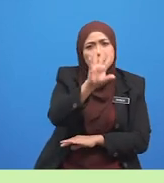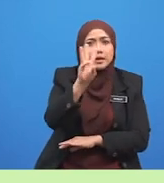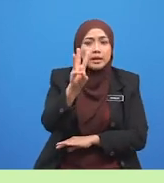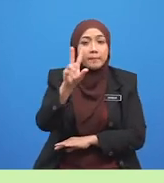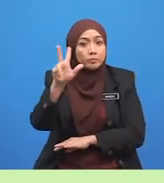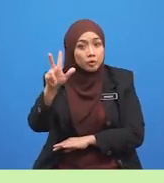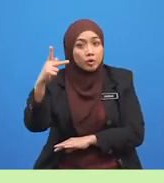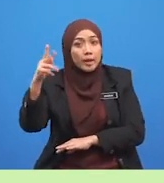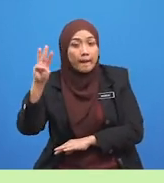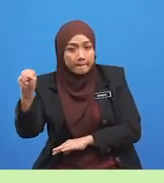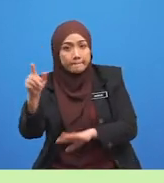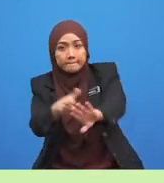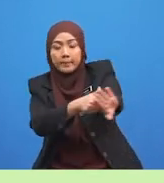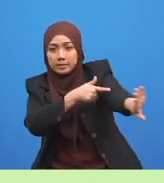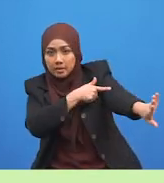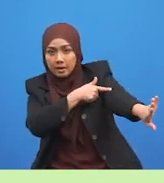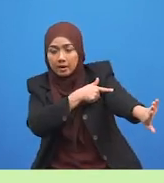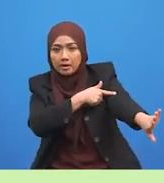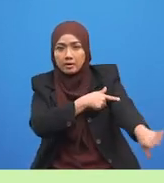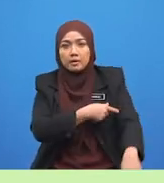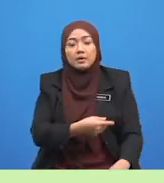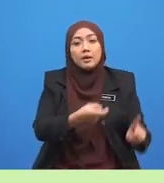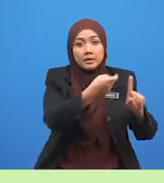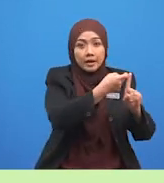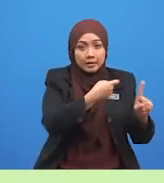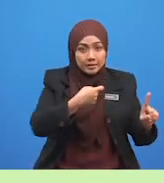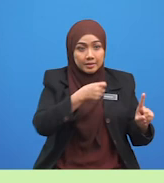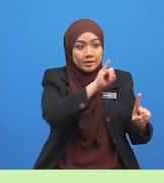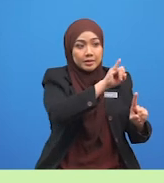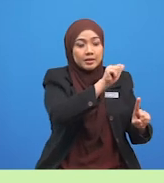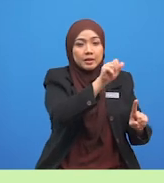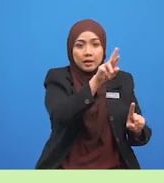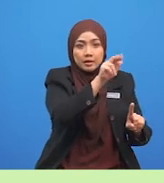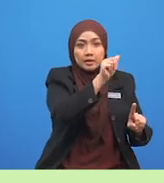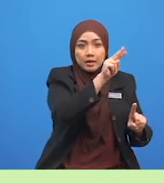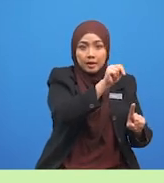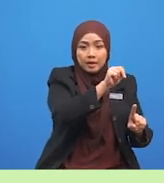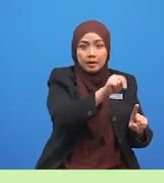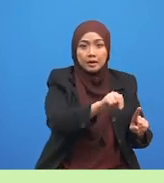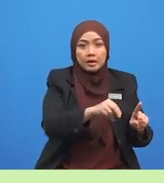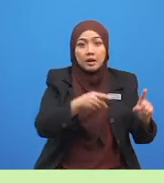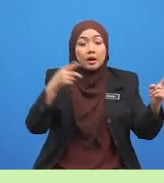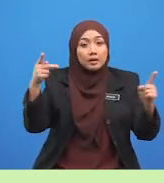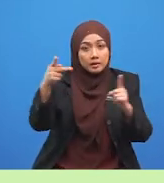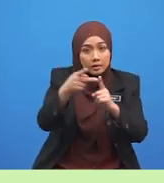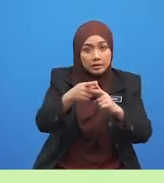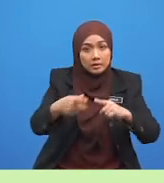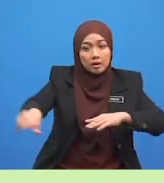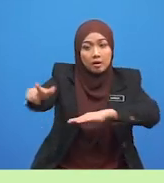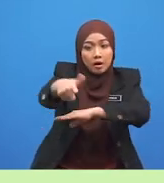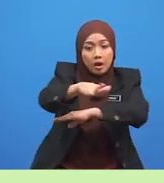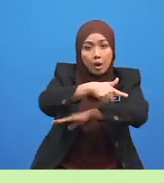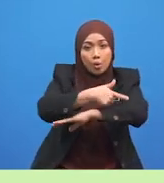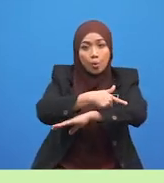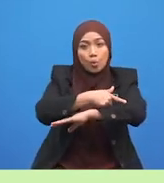563 km, mengalir dari Banjaran Iran ke Laut China Selatan. Bagi